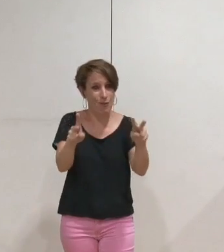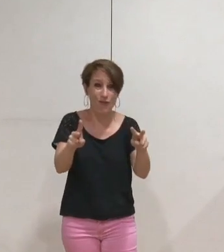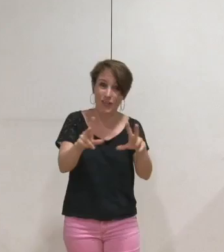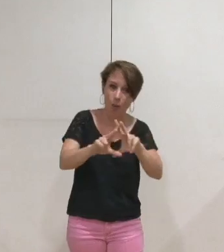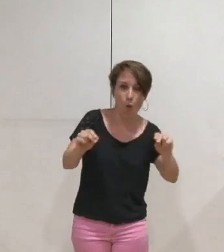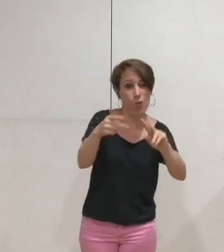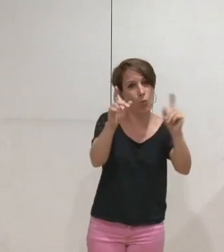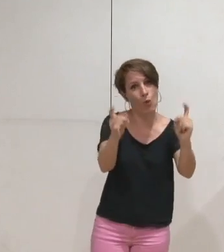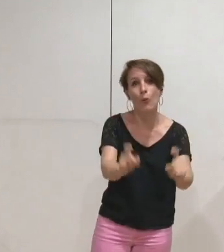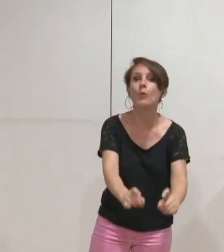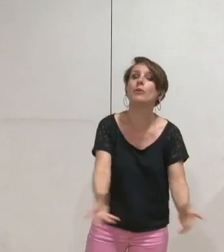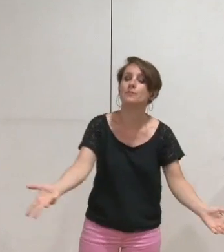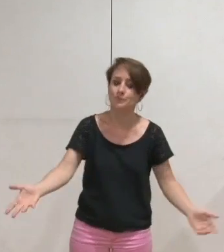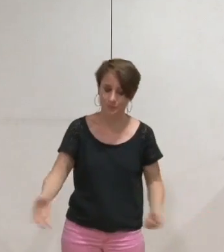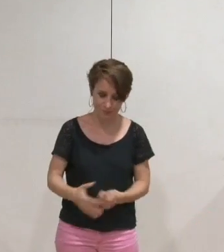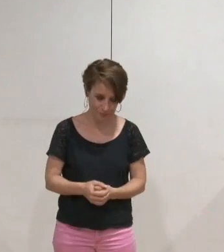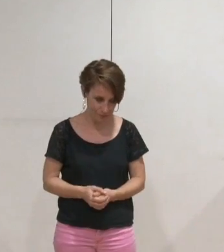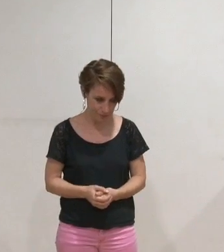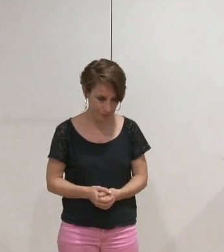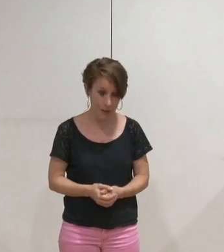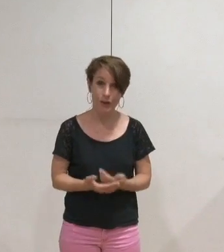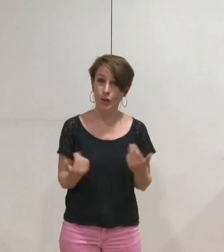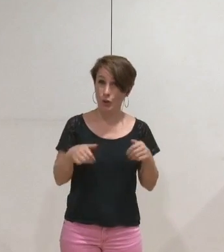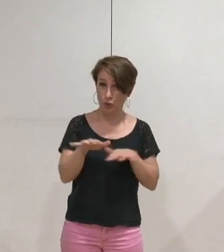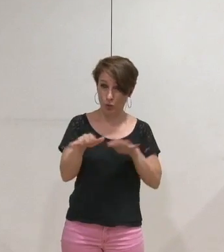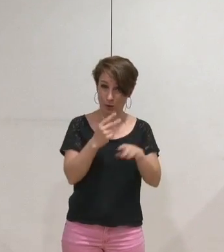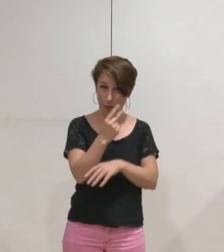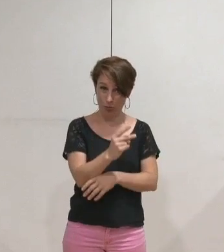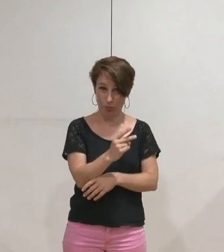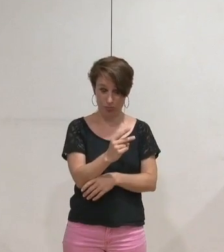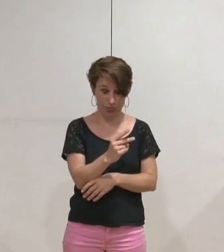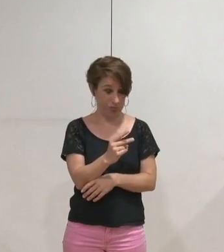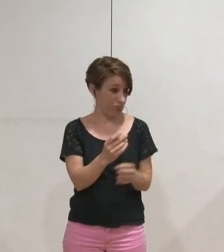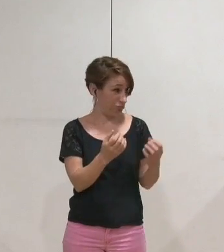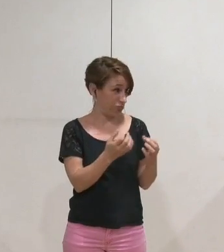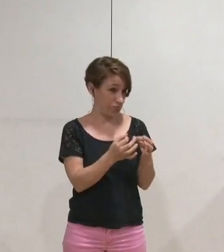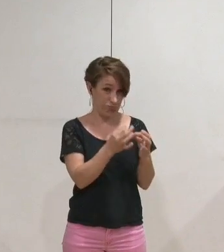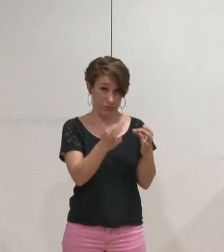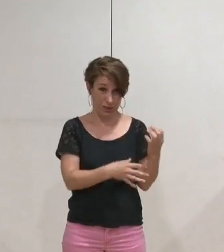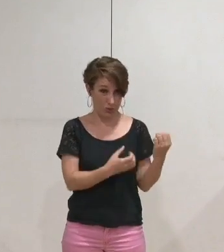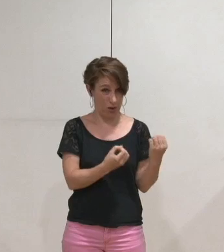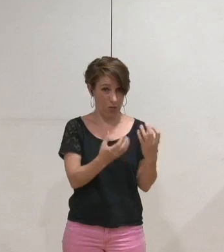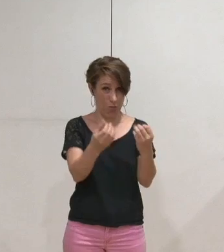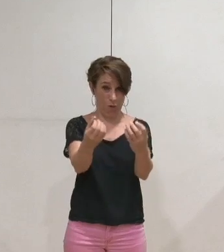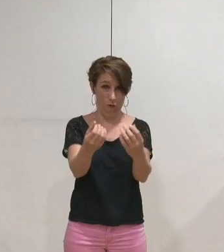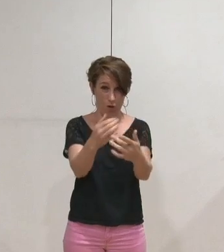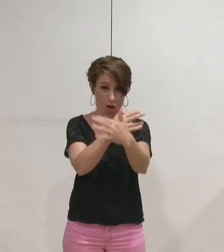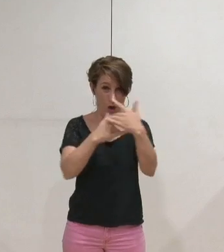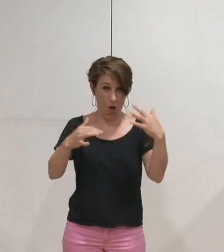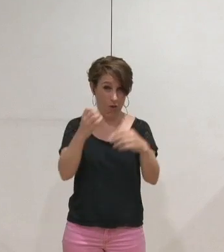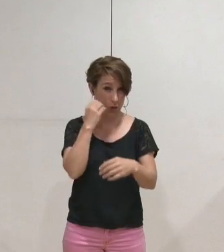donc non seulement cette manière de faire a pour conséquence quelle nuit à l'environnement quotidien des